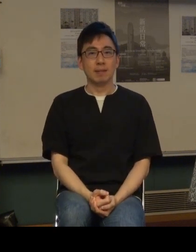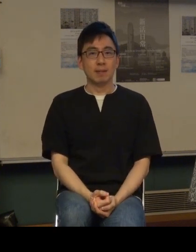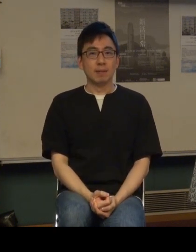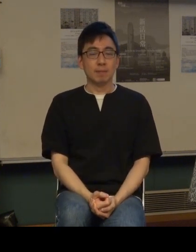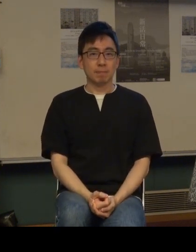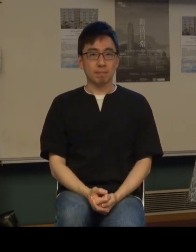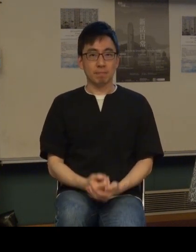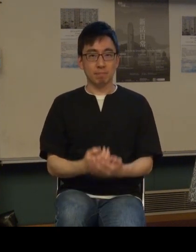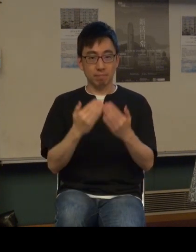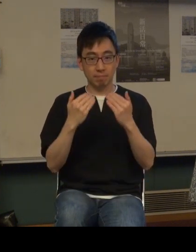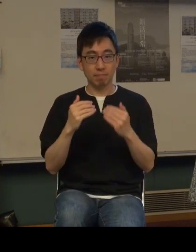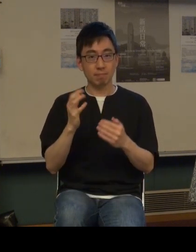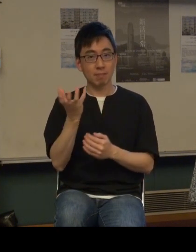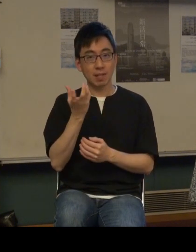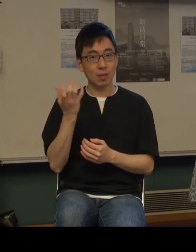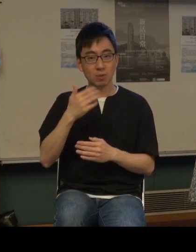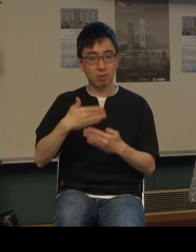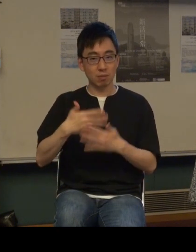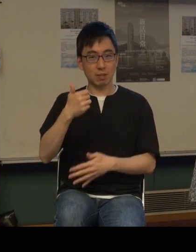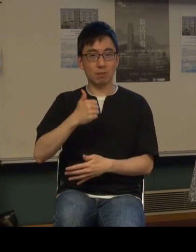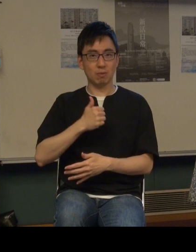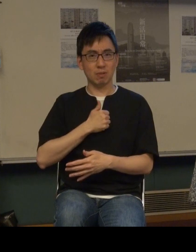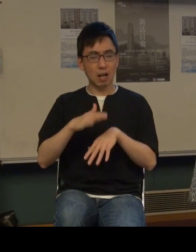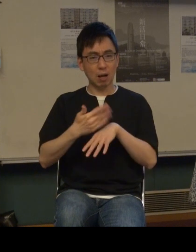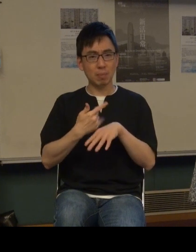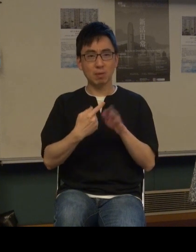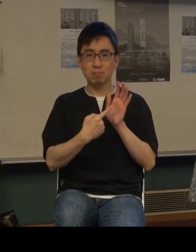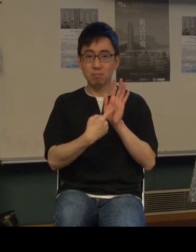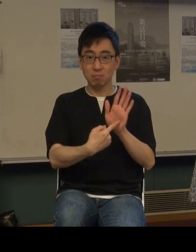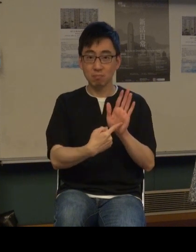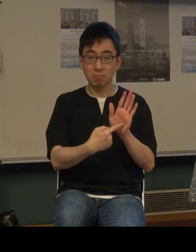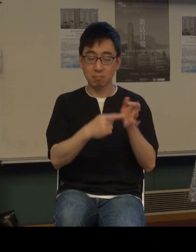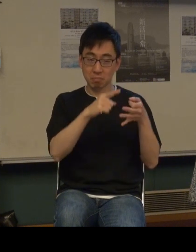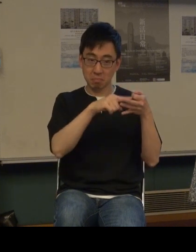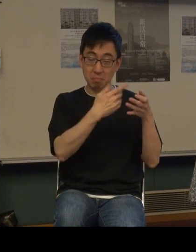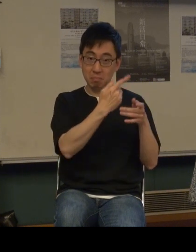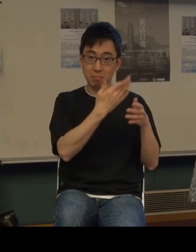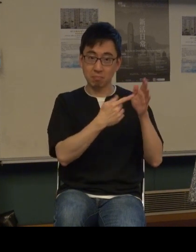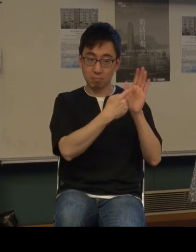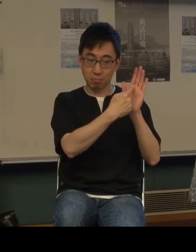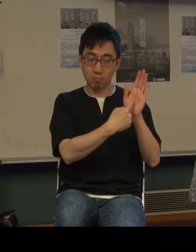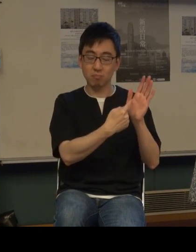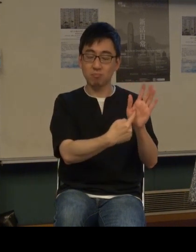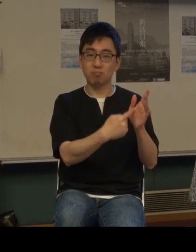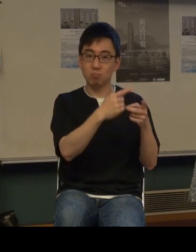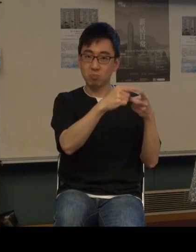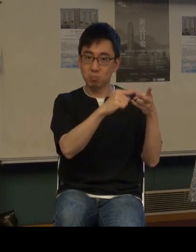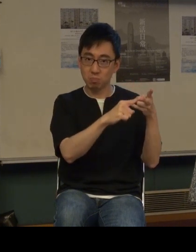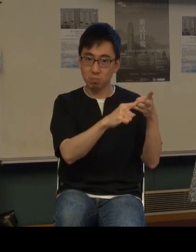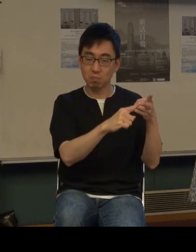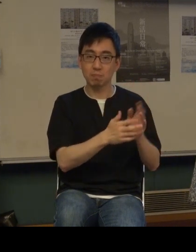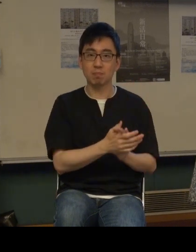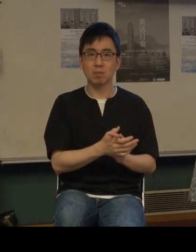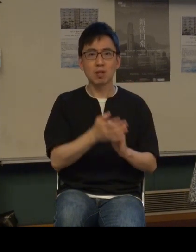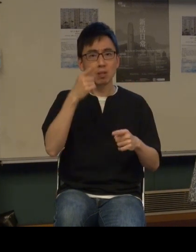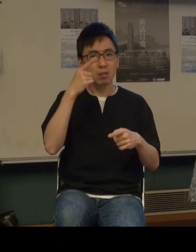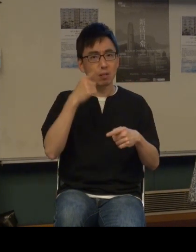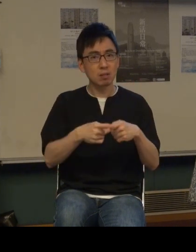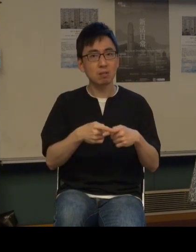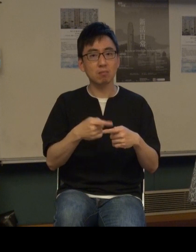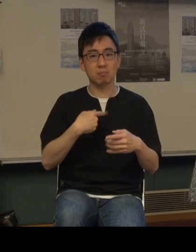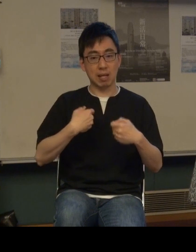嗱，呢啲嘅歐洲嘅建築師，頭先我哋所舉例嘅 Le Corbusier 或者之後嘅 Walter Gropius 呢啲嘅歐洲嘅建築師咧，其實佢哋